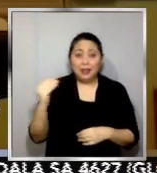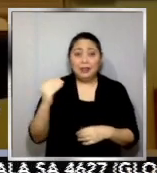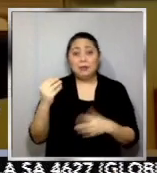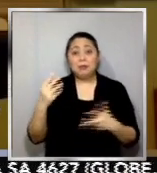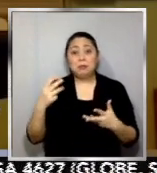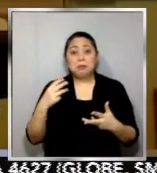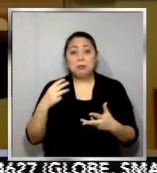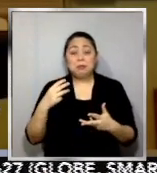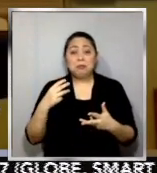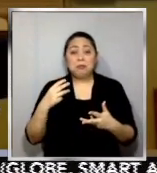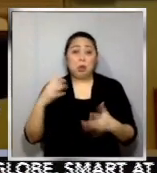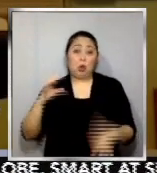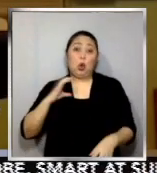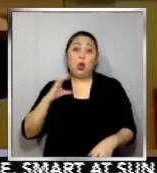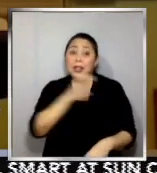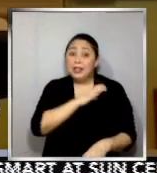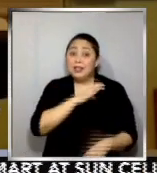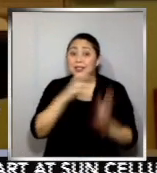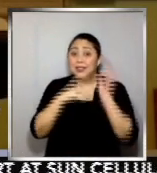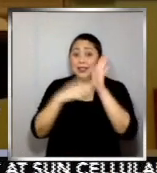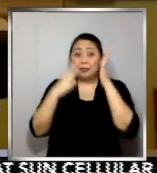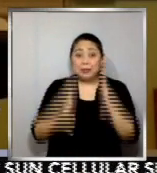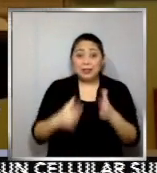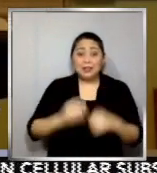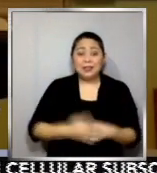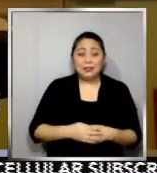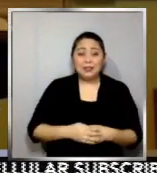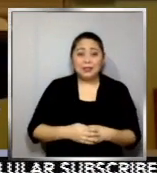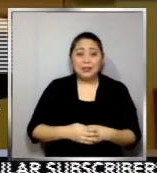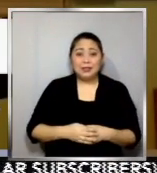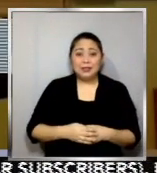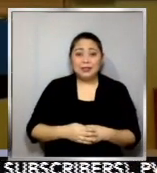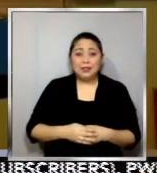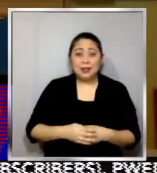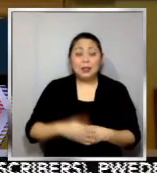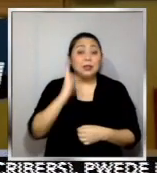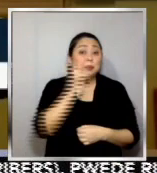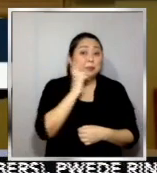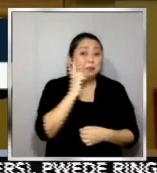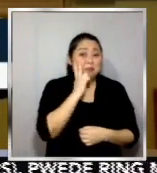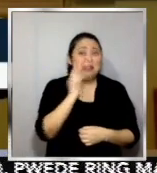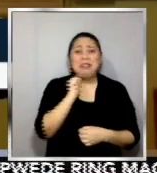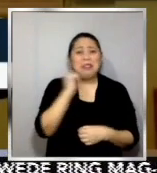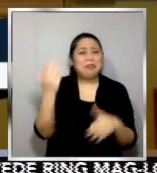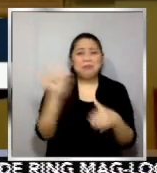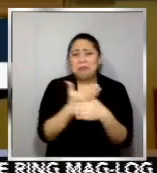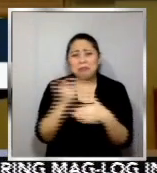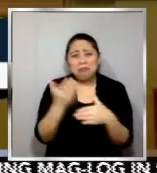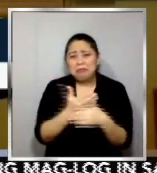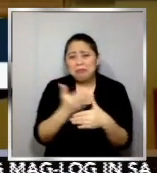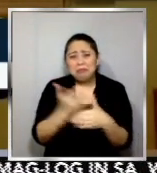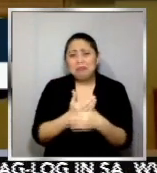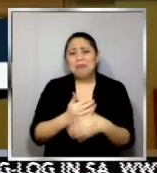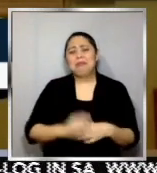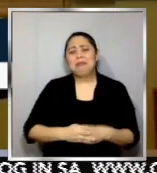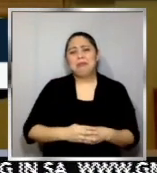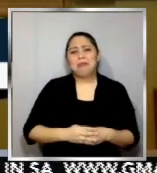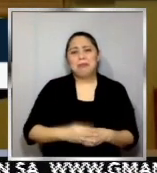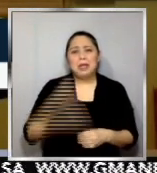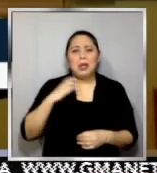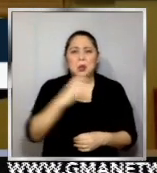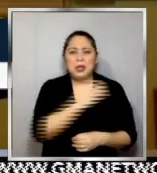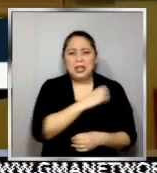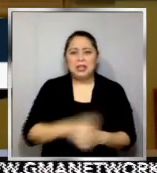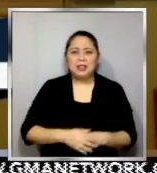po nakikisali, hindi po nakikialam sa politika ng mababang kapulungan ang presidente. Uulitin